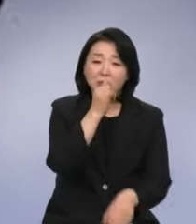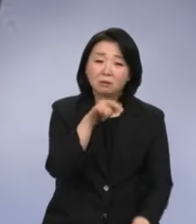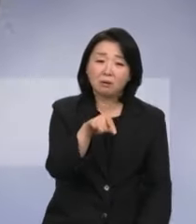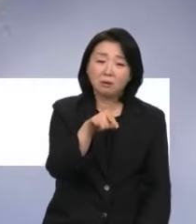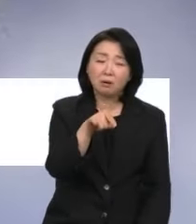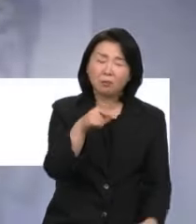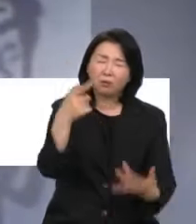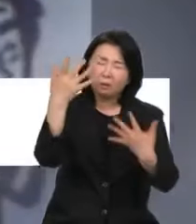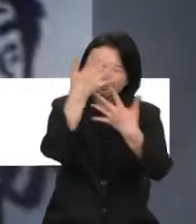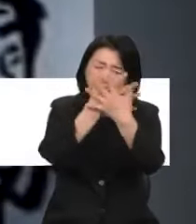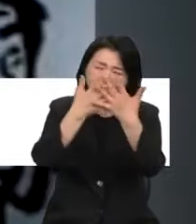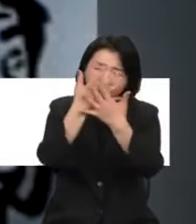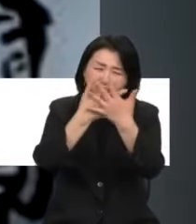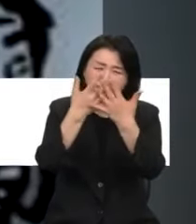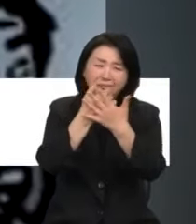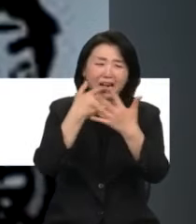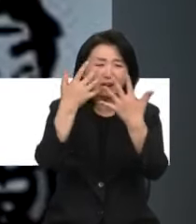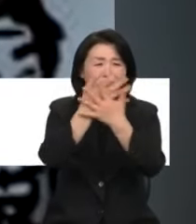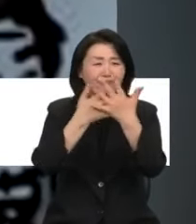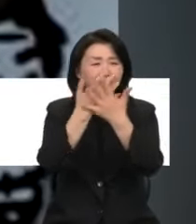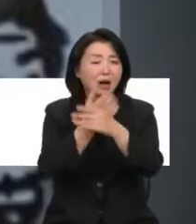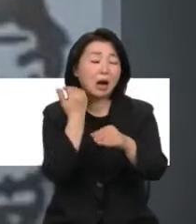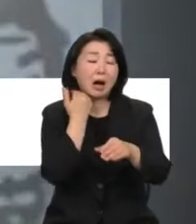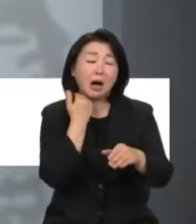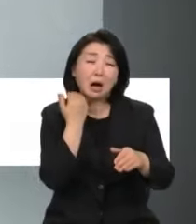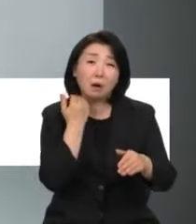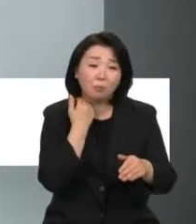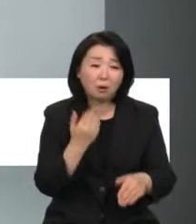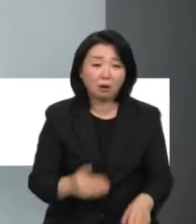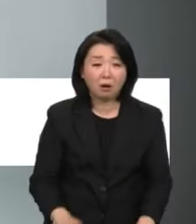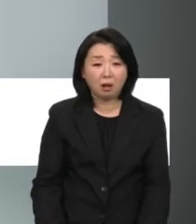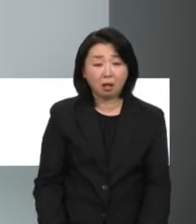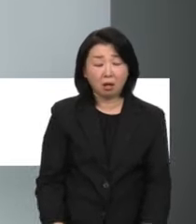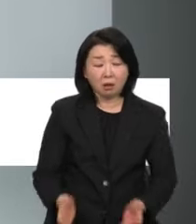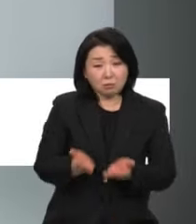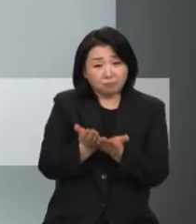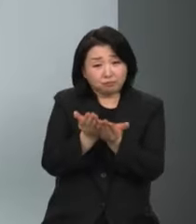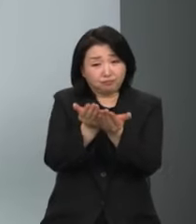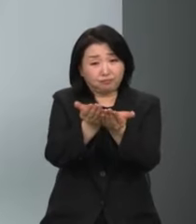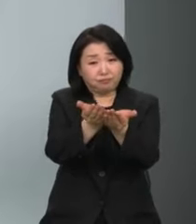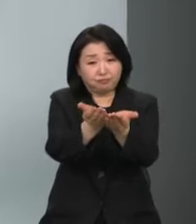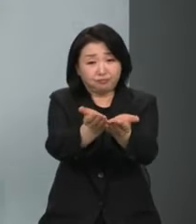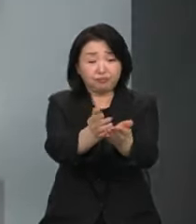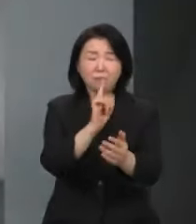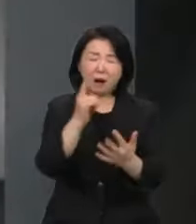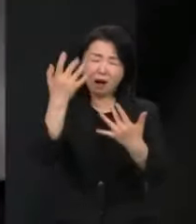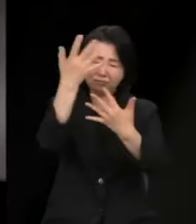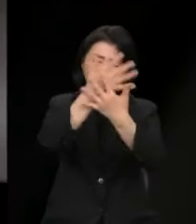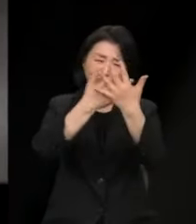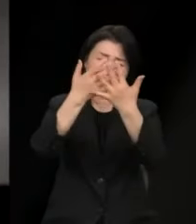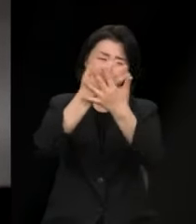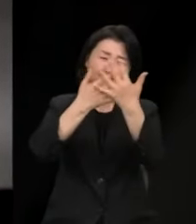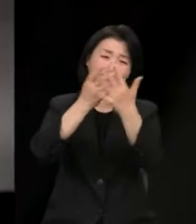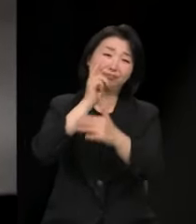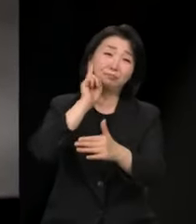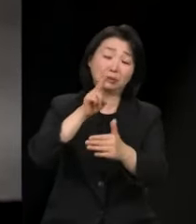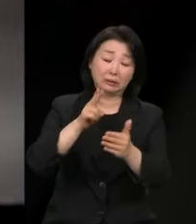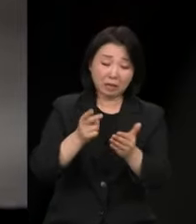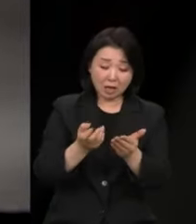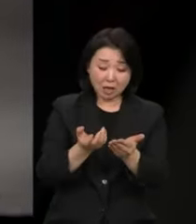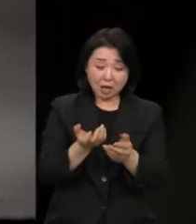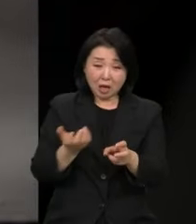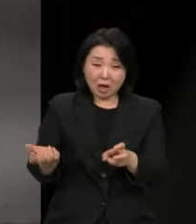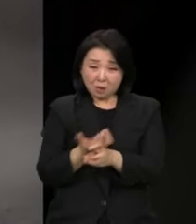앞에까지 다 전체가 1팀도 안 보이고 몇백 메다 보이는데 출항을 할 거라고. 안개는 짙었고 화물칸 안은